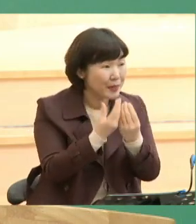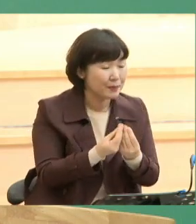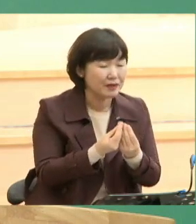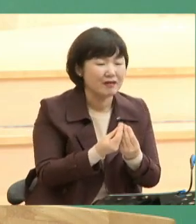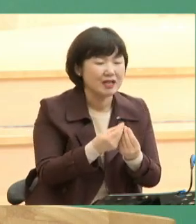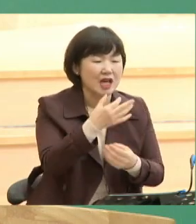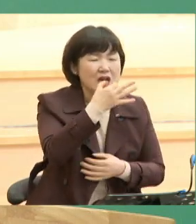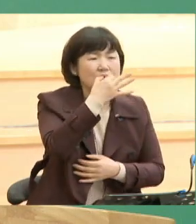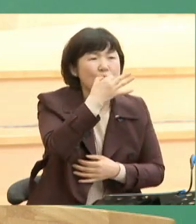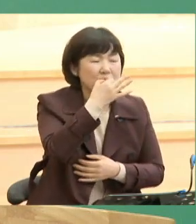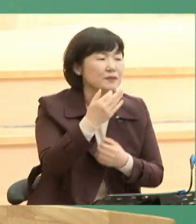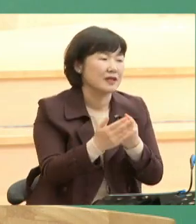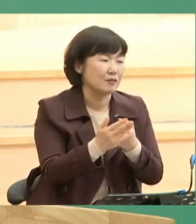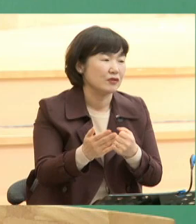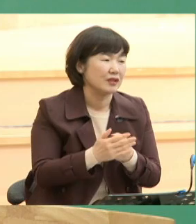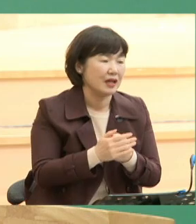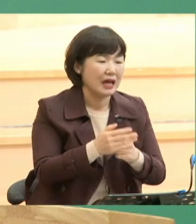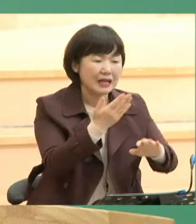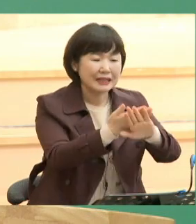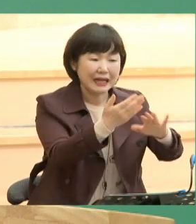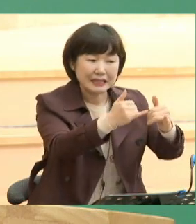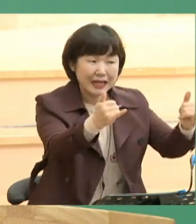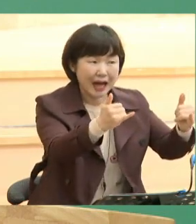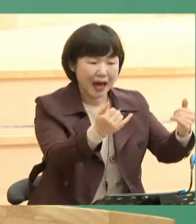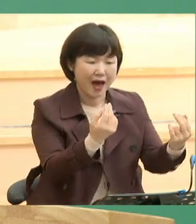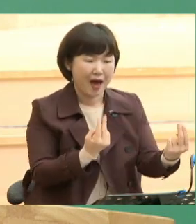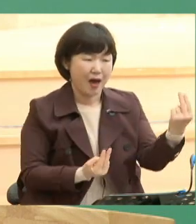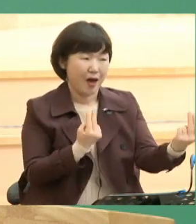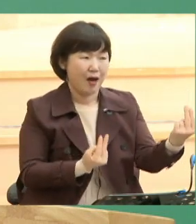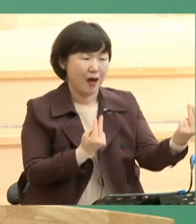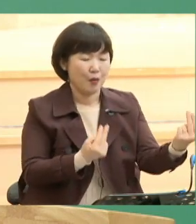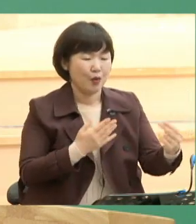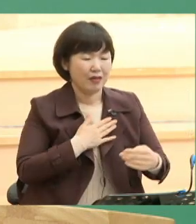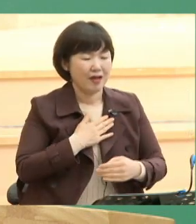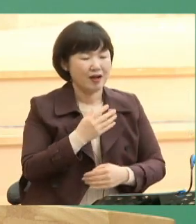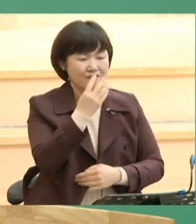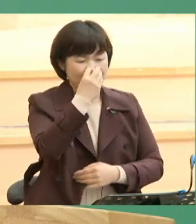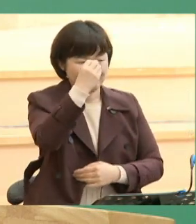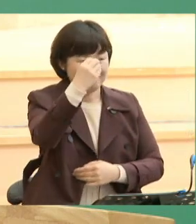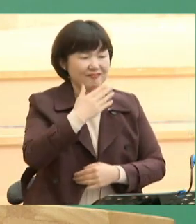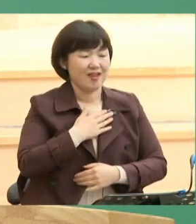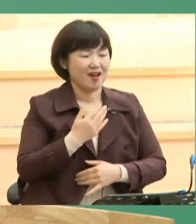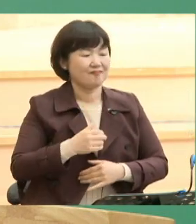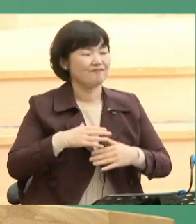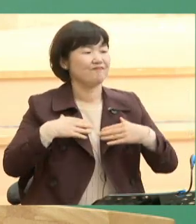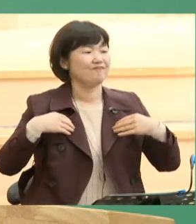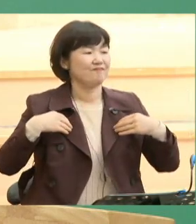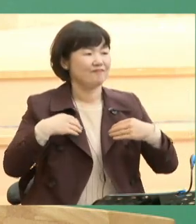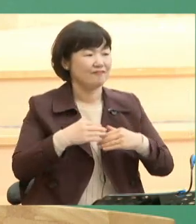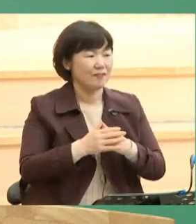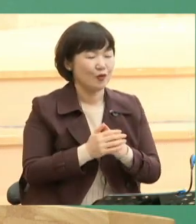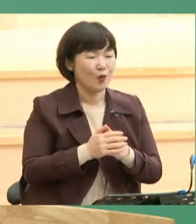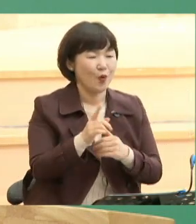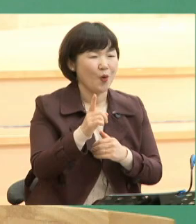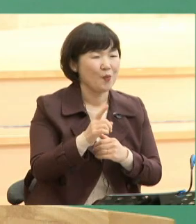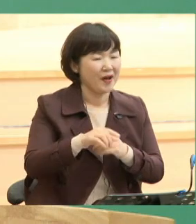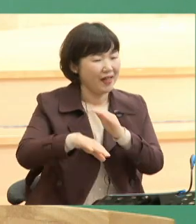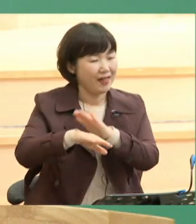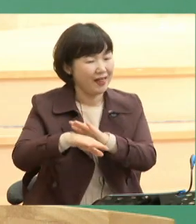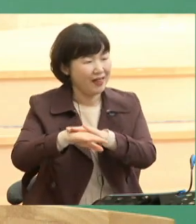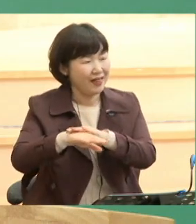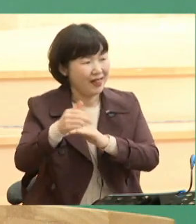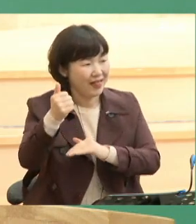때문에 남들보다 높아지리라 섬머 영의정 좌의정 회는 마